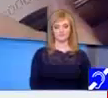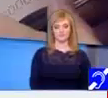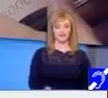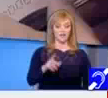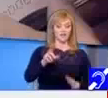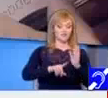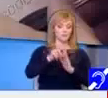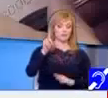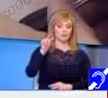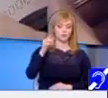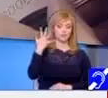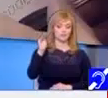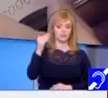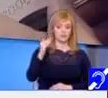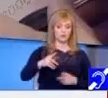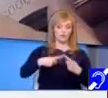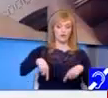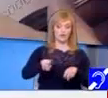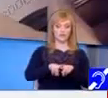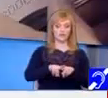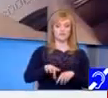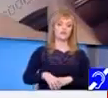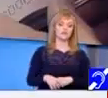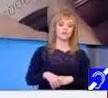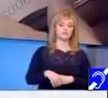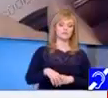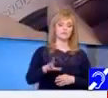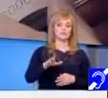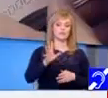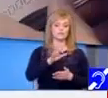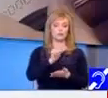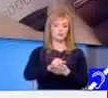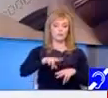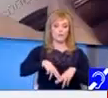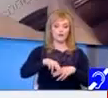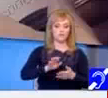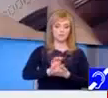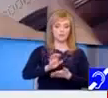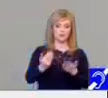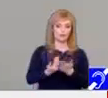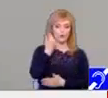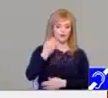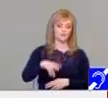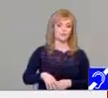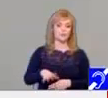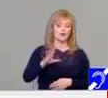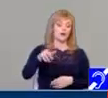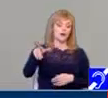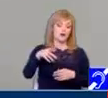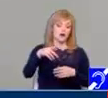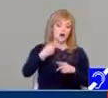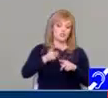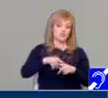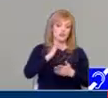De luni 5 februarie, Agenția Servicii Publice din Republica Moldova va elibera pașapoarte biometrice de tip nou. Potrivit unui comunicat al instituției,